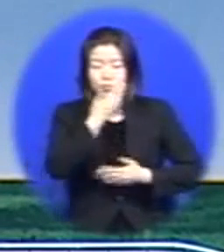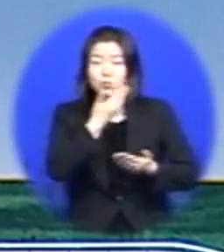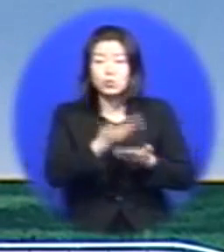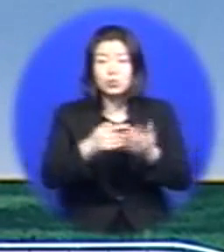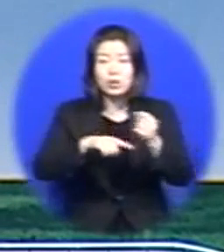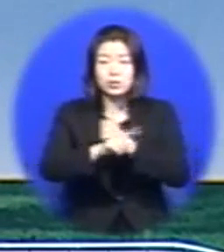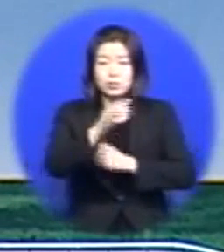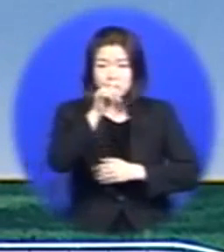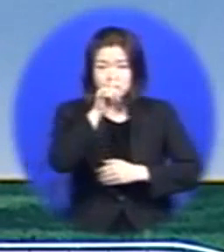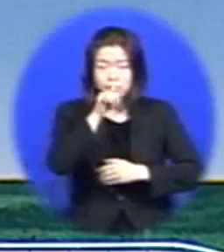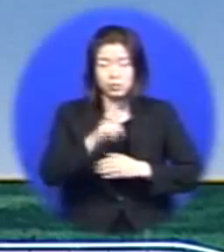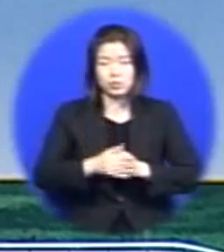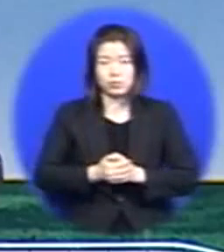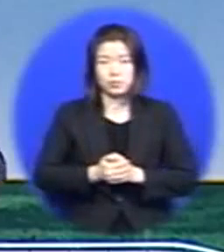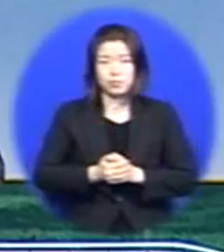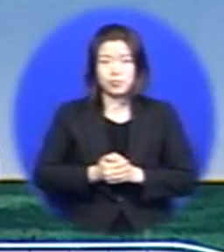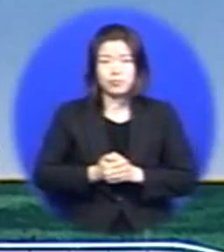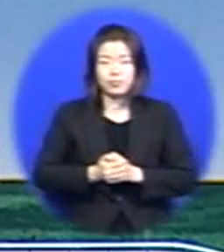있습니다.